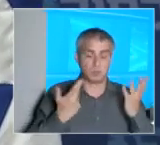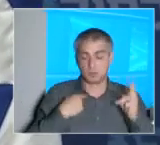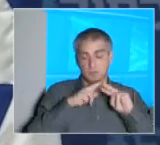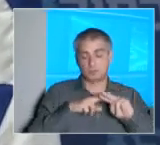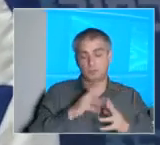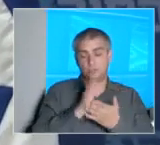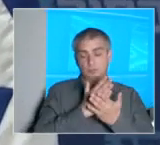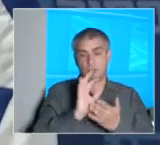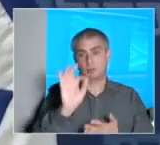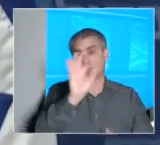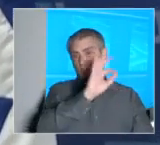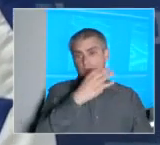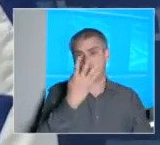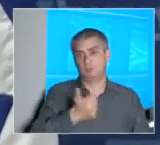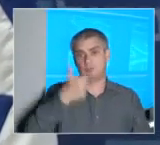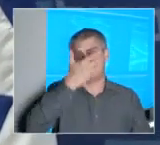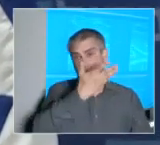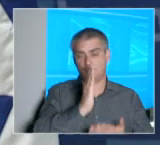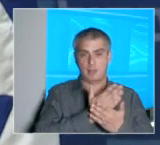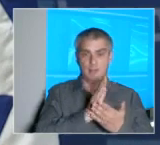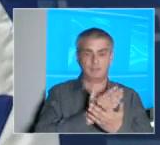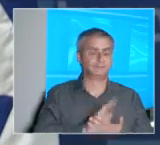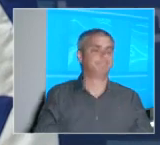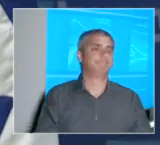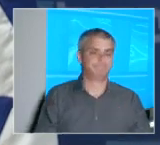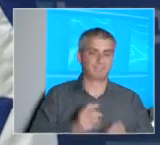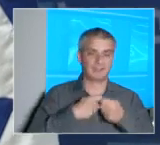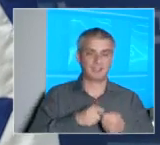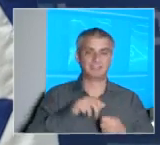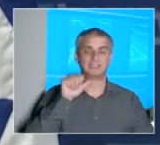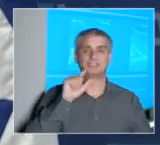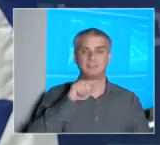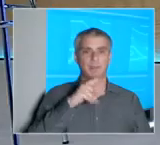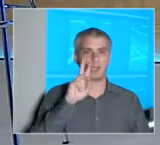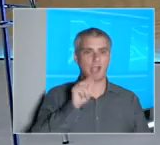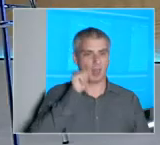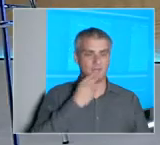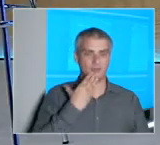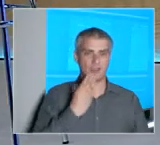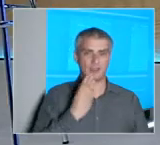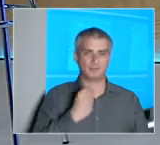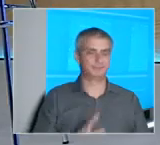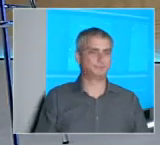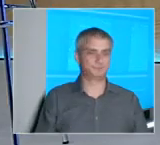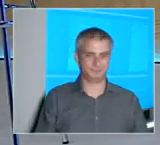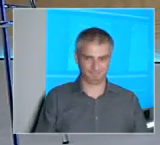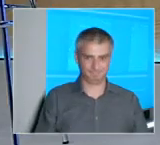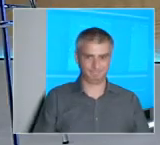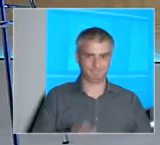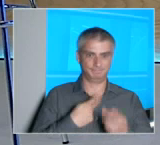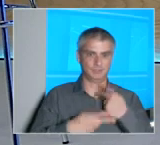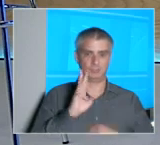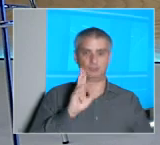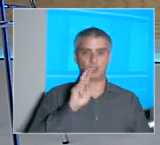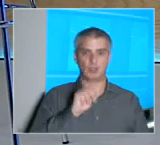זה לפתחי מנהיגי התנועה שלנו כדי להחליט. חבר הכנסת אסף זמיר, כחול לבן, תודה רבה. תודה לך, עידן. בואו נחזור לשרון.